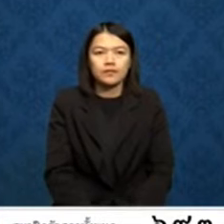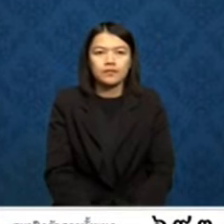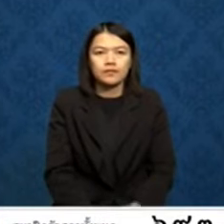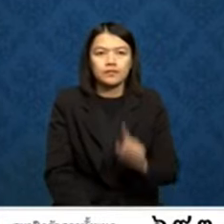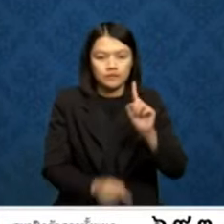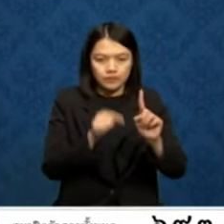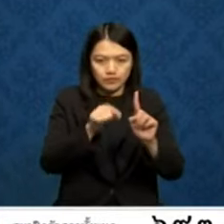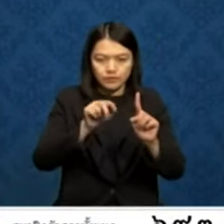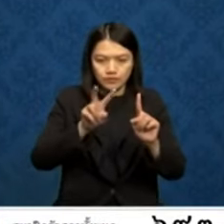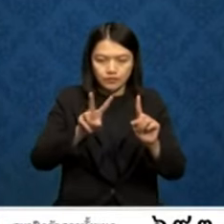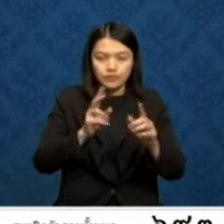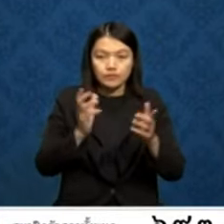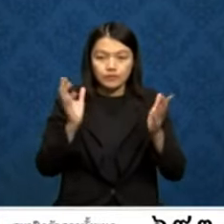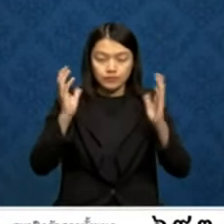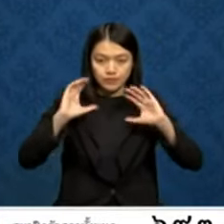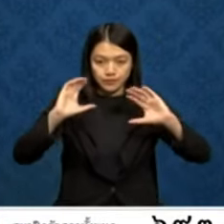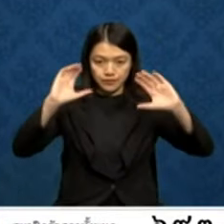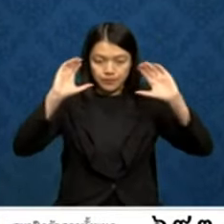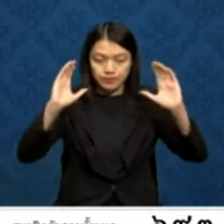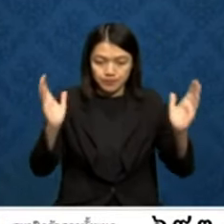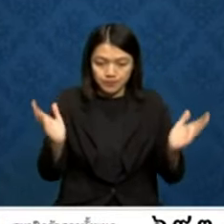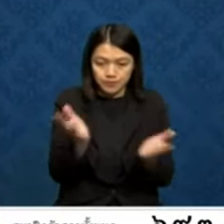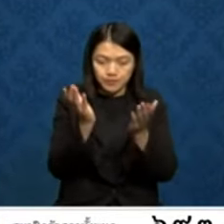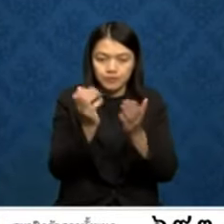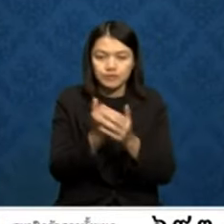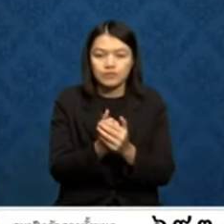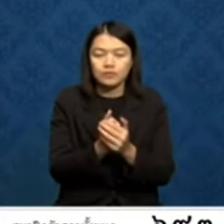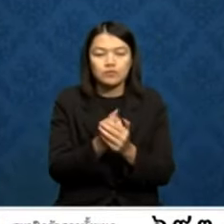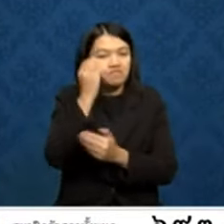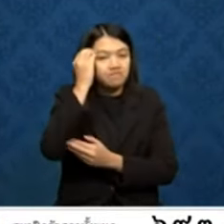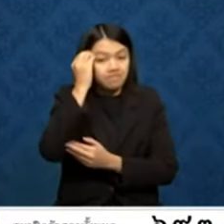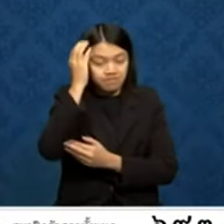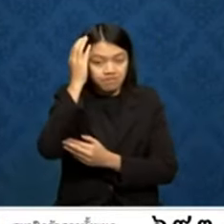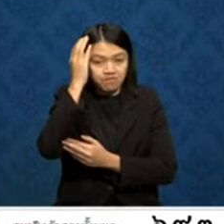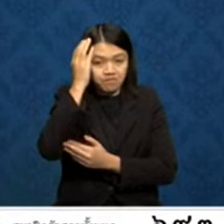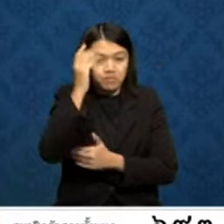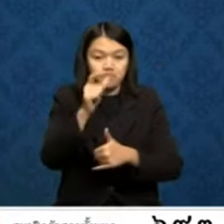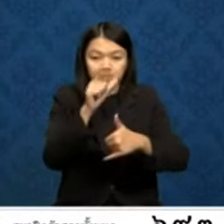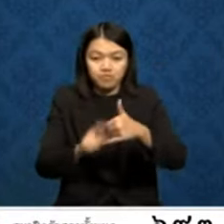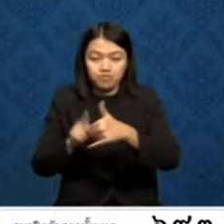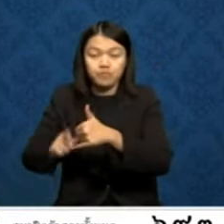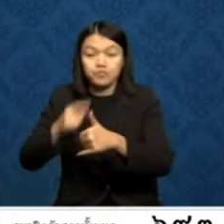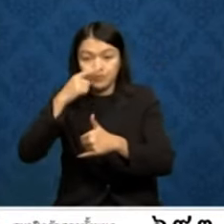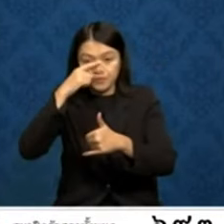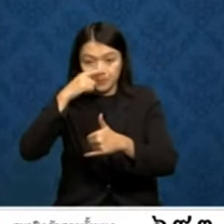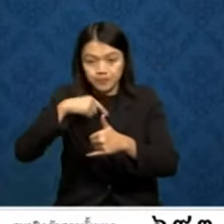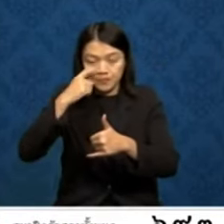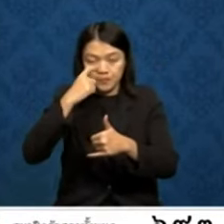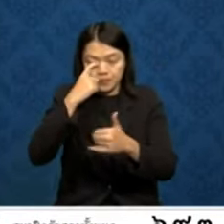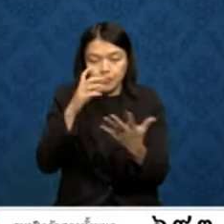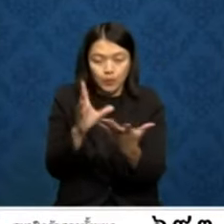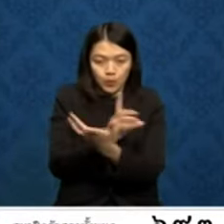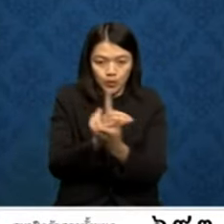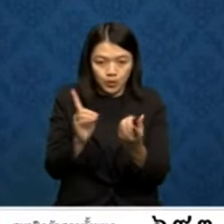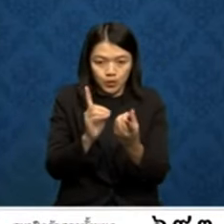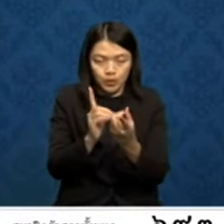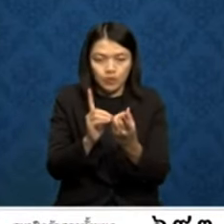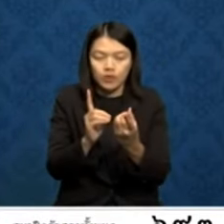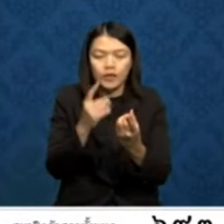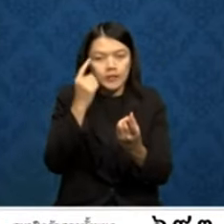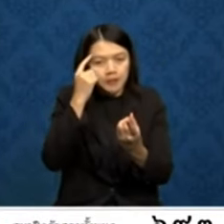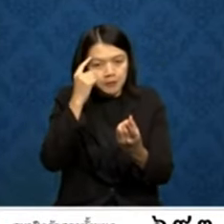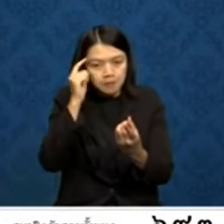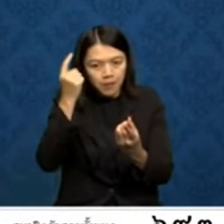1.2 รัฐบาลจะส่งเสริมการยกระดับภูมิปัญญาไทยไปสู่วัฒนธรรมสร้างสรร